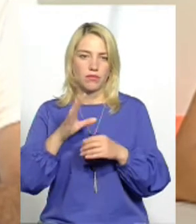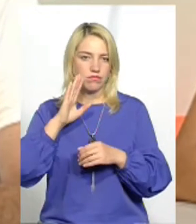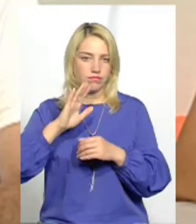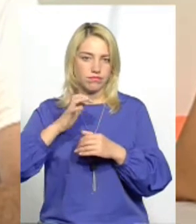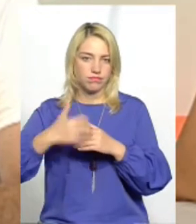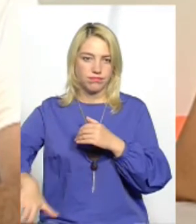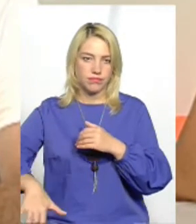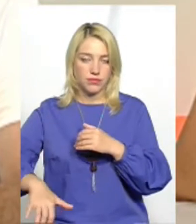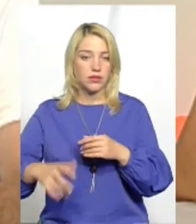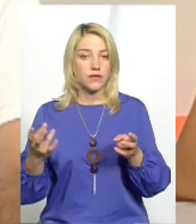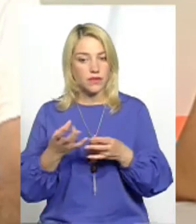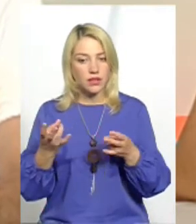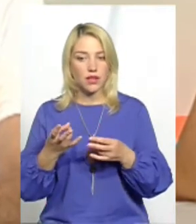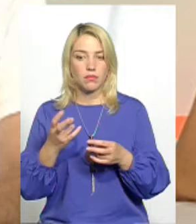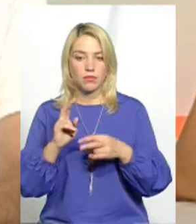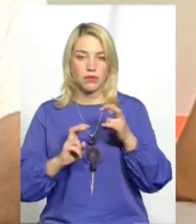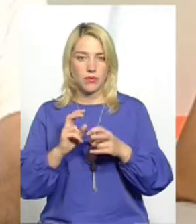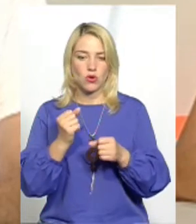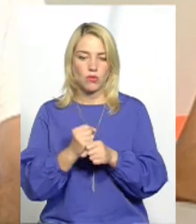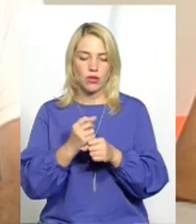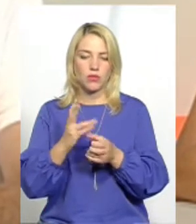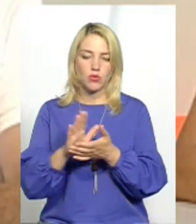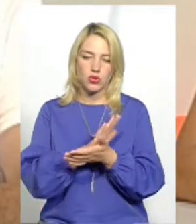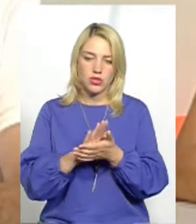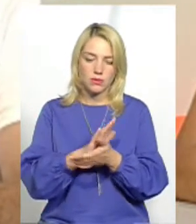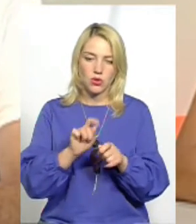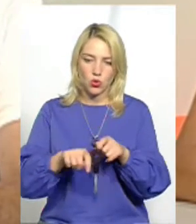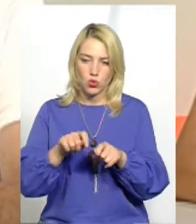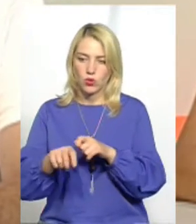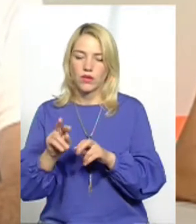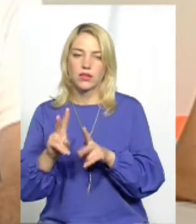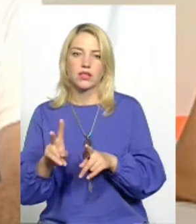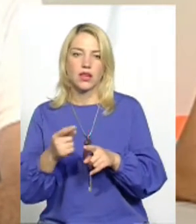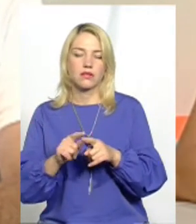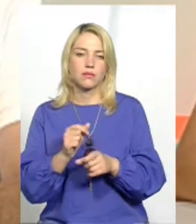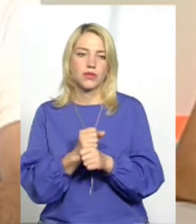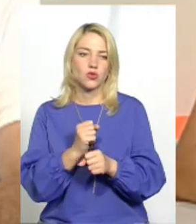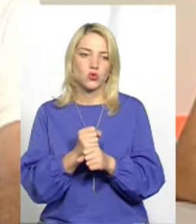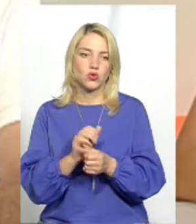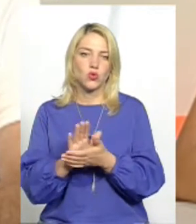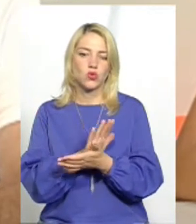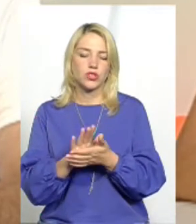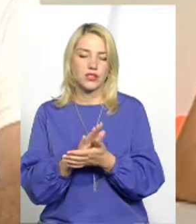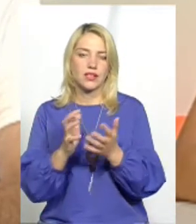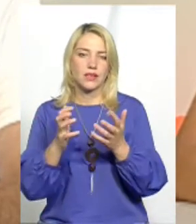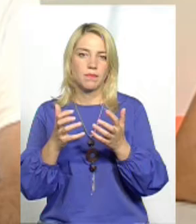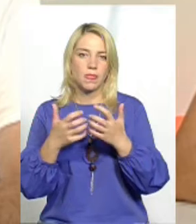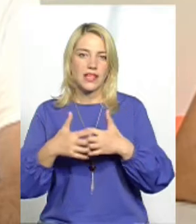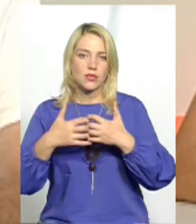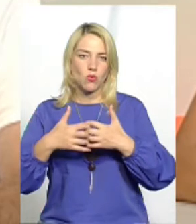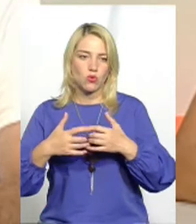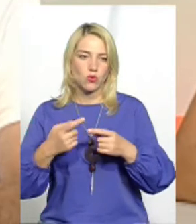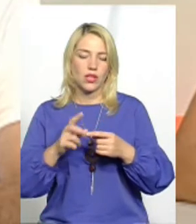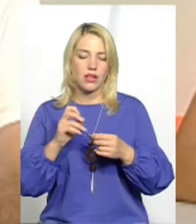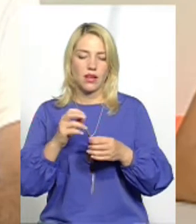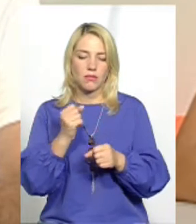Тобто підприємство повинно робити свою роботу по очисним, інспекція контролювати, як воно працює вже на етапі